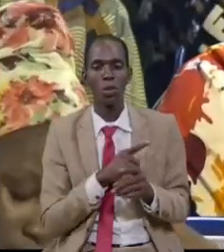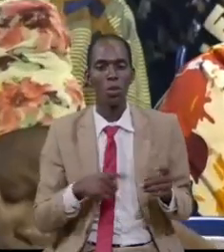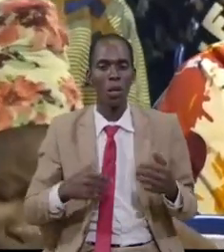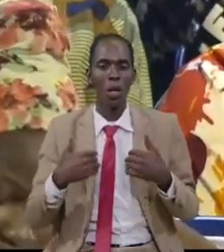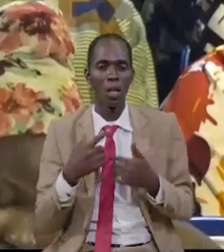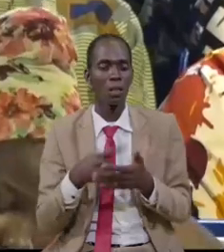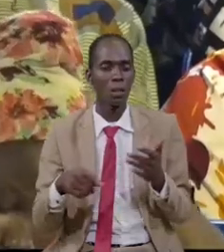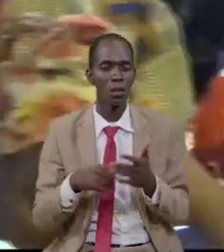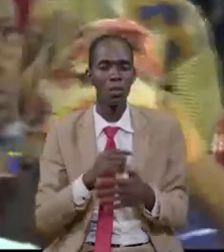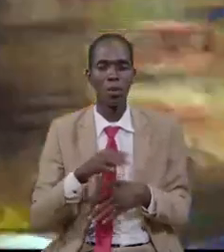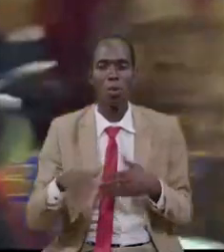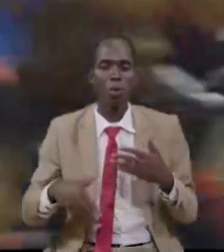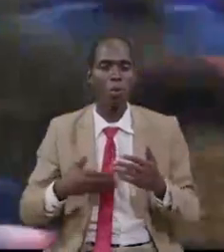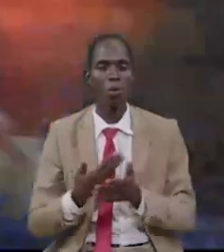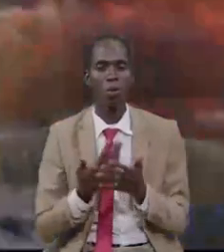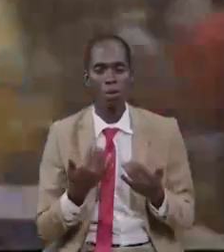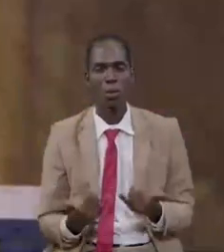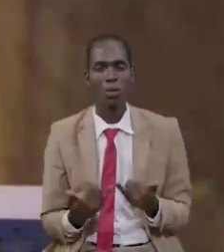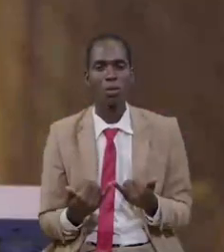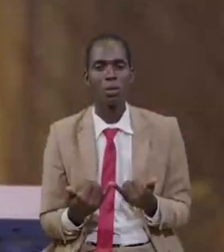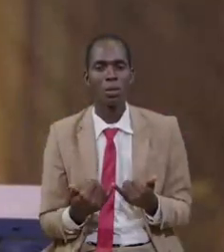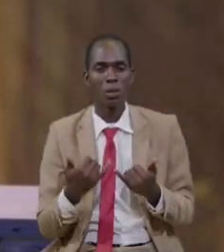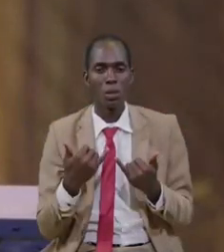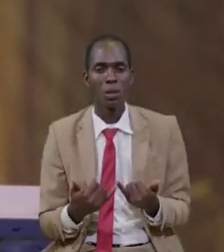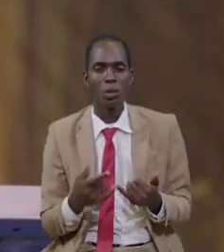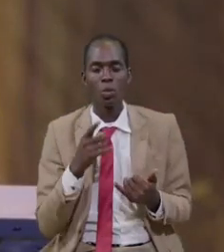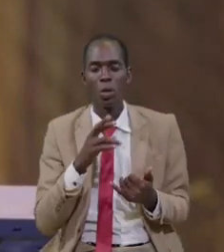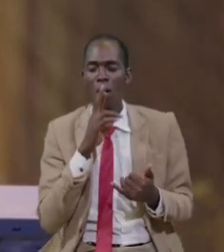annulé. Il a tout effacé. Vous êtes maintenant